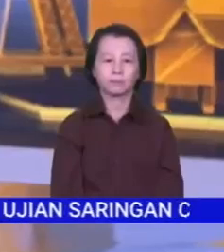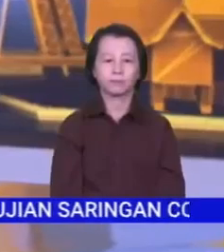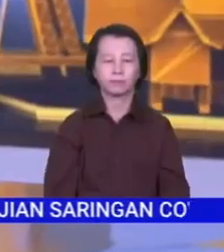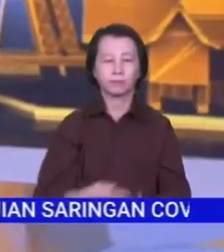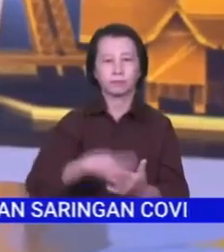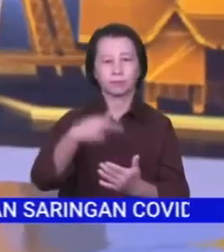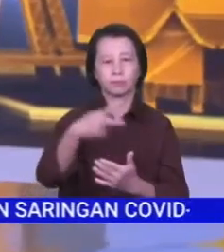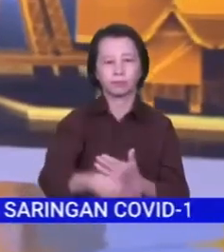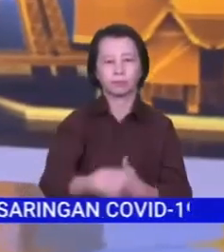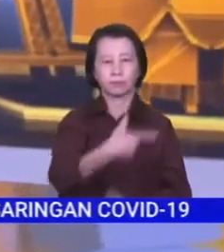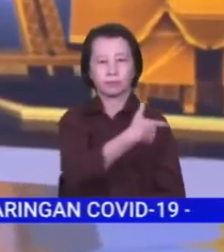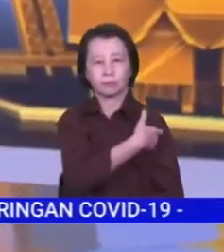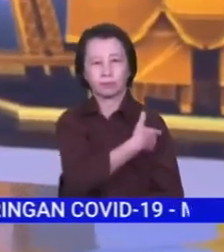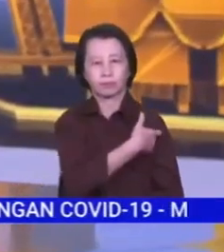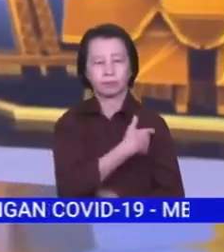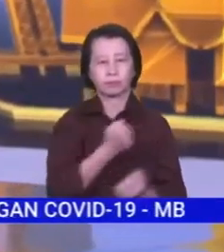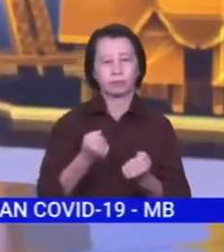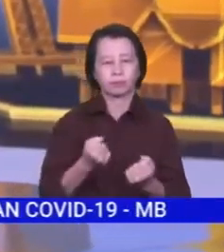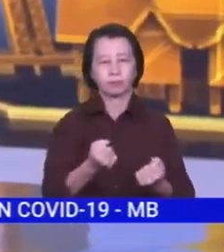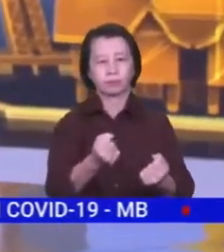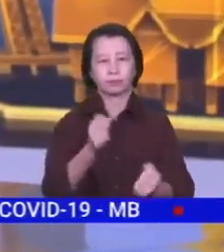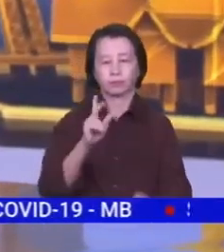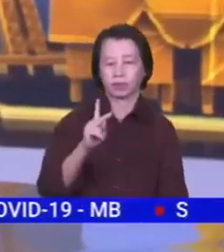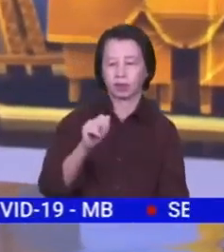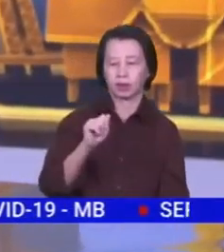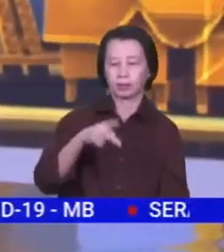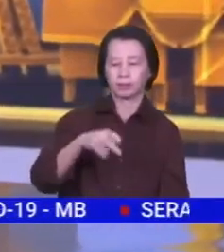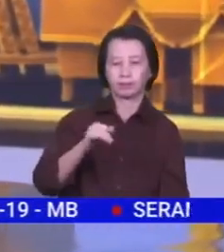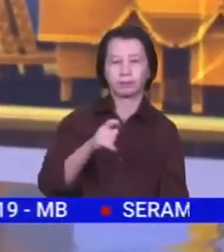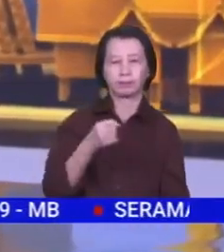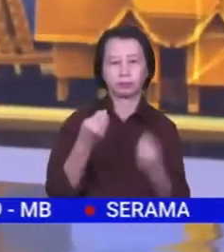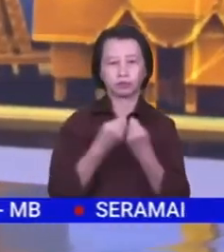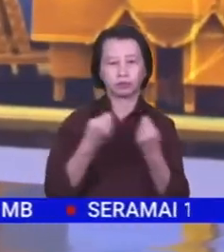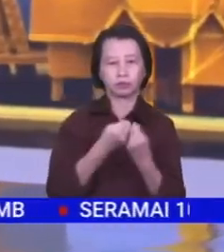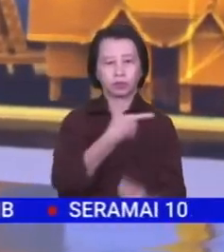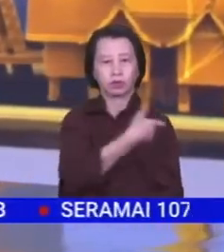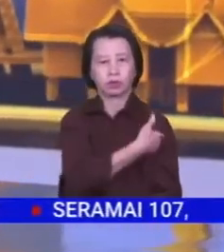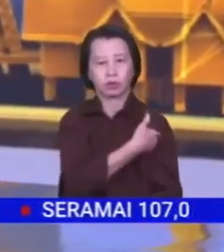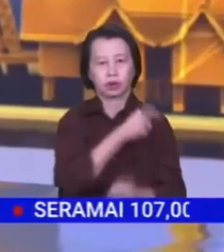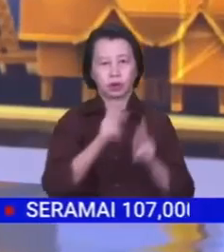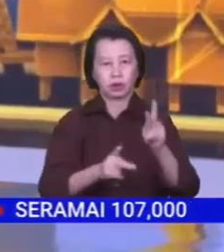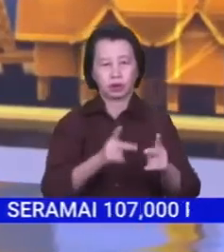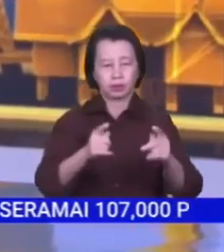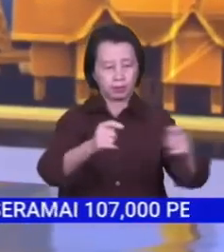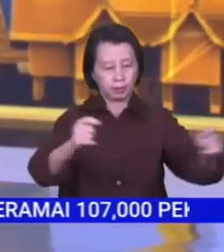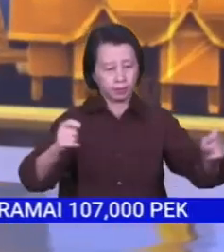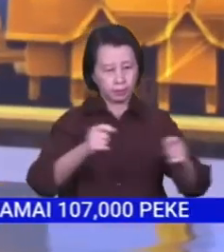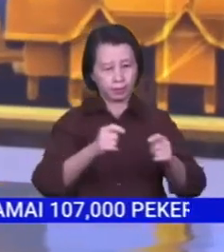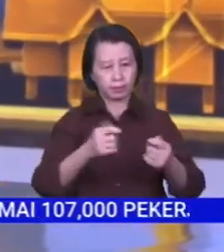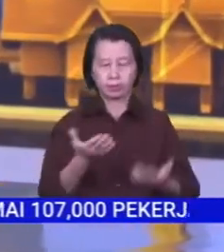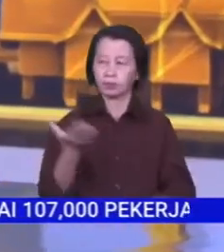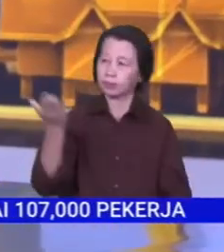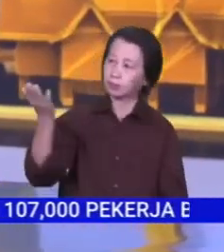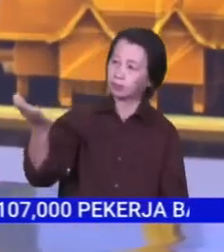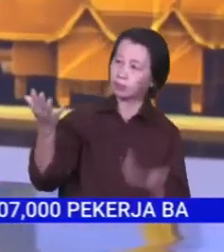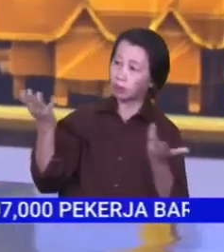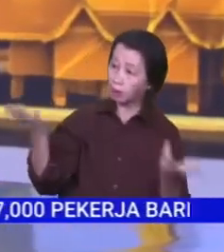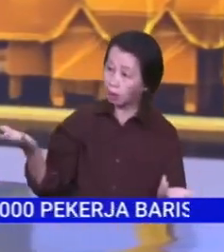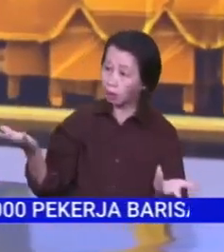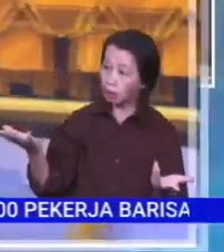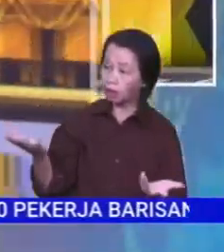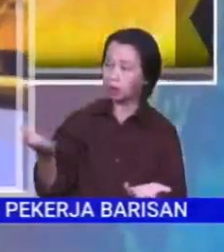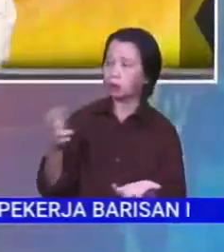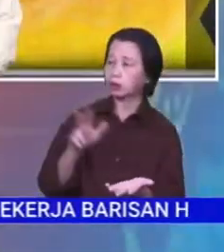program pemberian vaksin secara bergerak di Kapit berjaya meningkatkan jumlah suntikan kepada penduduk setempat. Jadi Nur Sila, bagaimana